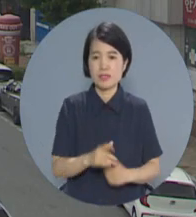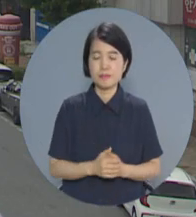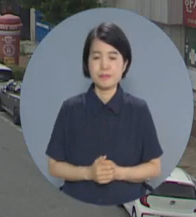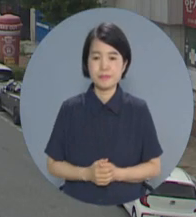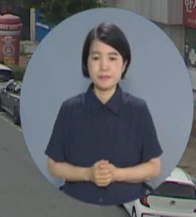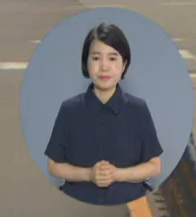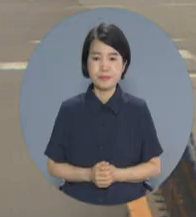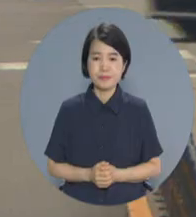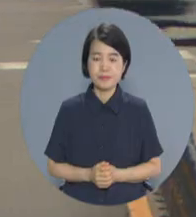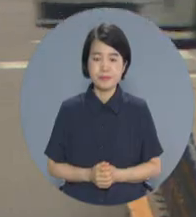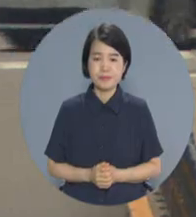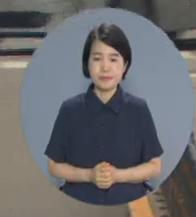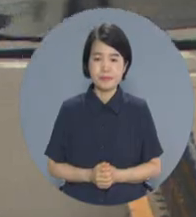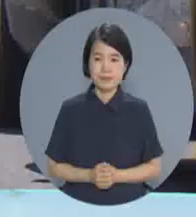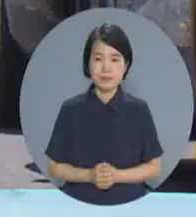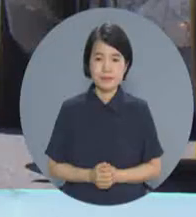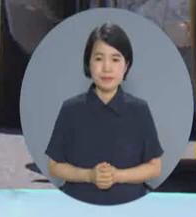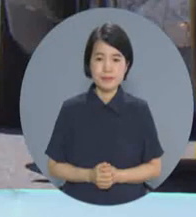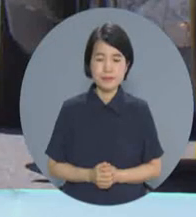지적했습니다.